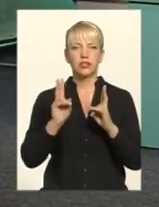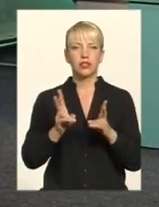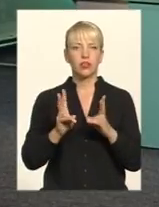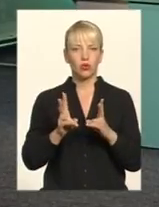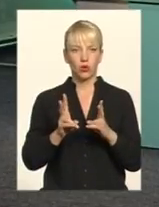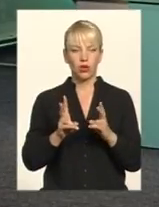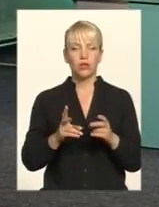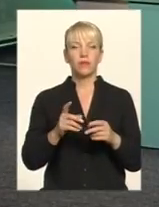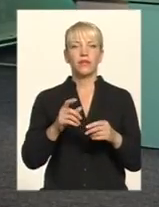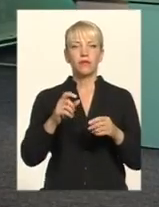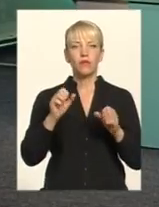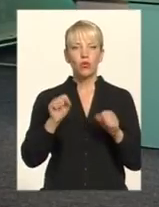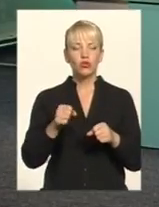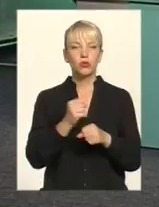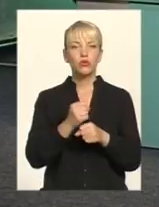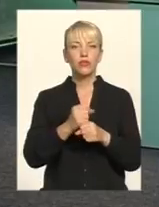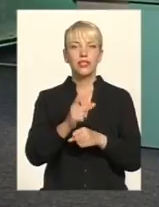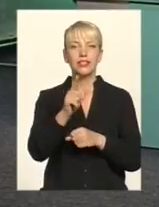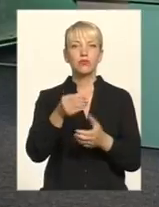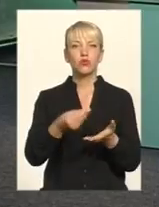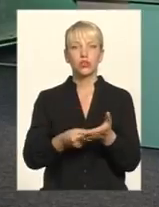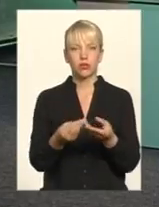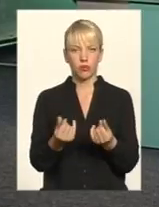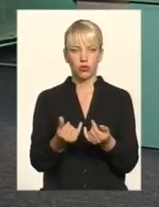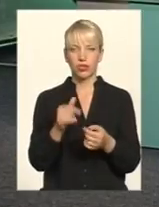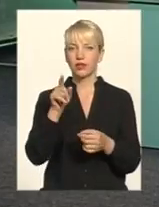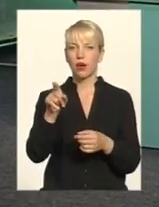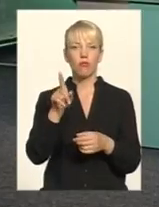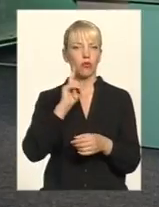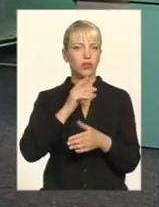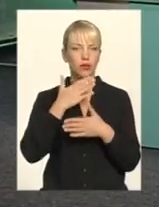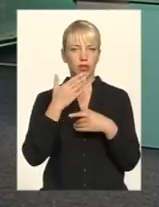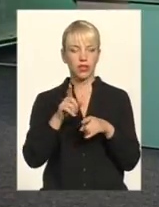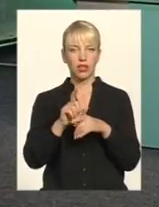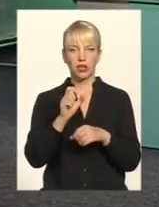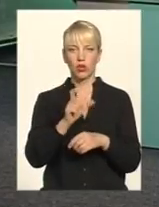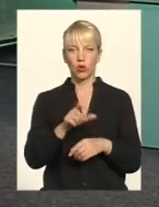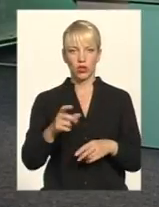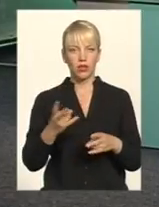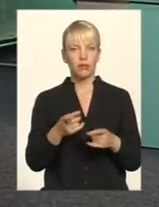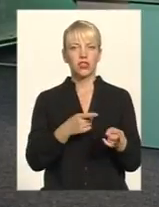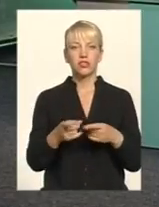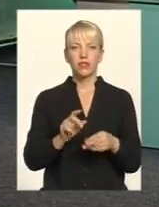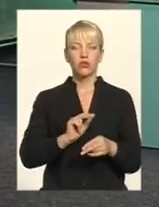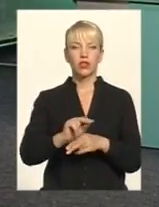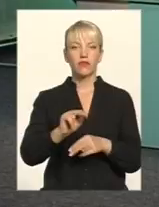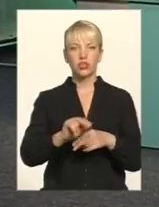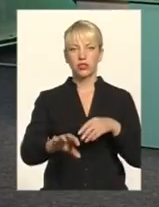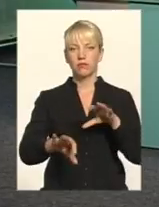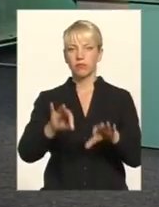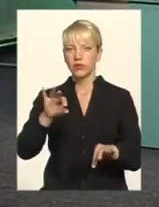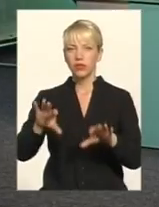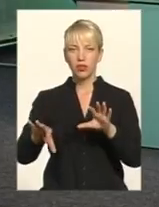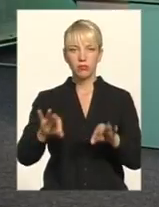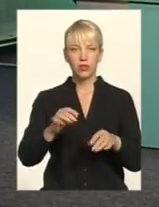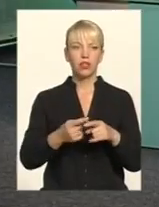з бюджетними коштами. Тобто їх там немає поки що, чи не завжди є. Їх треба буде підготувати швидко, навчити, підібрати. Ну, тобто, я